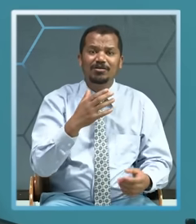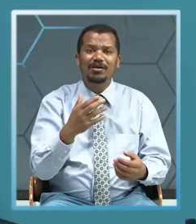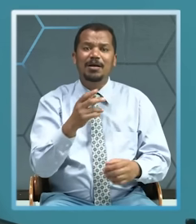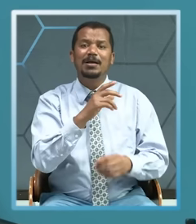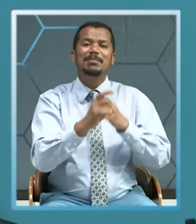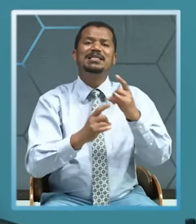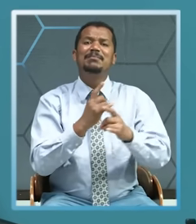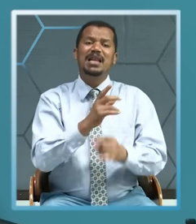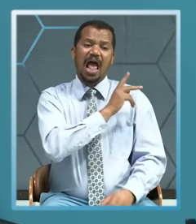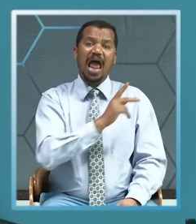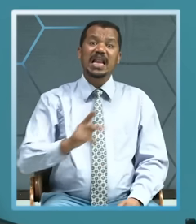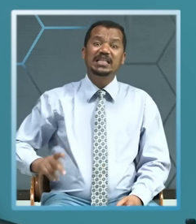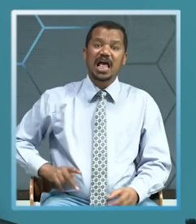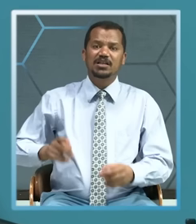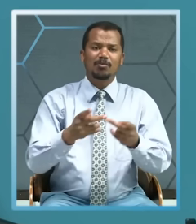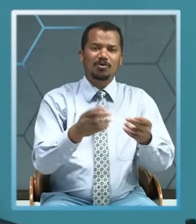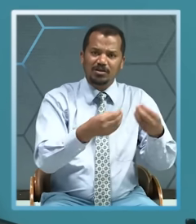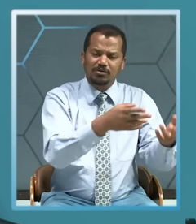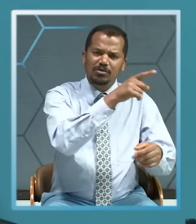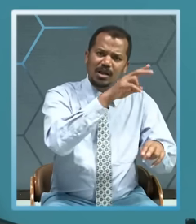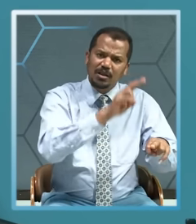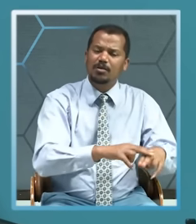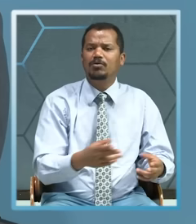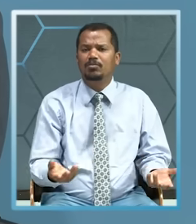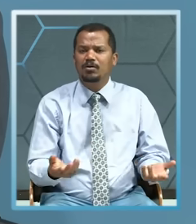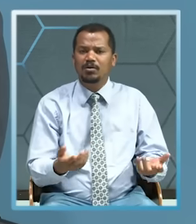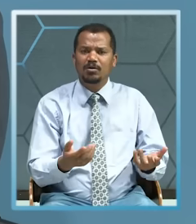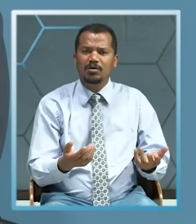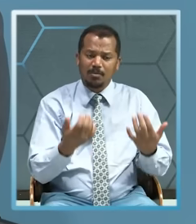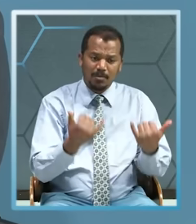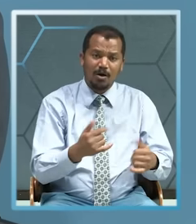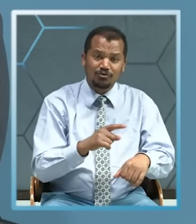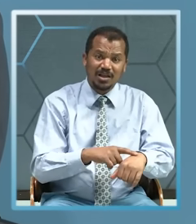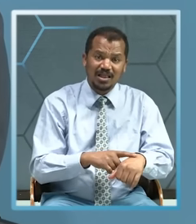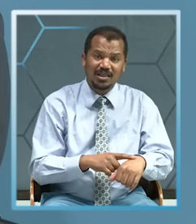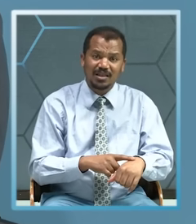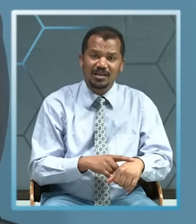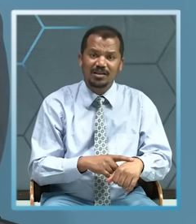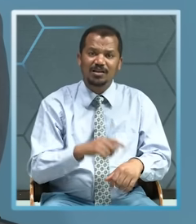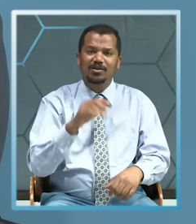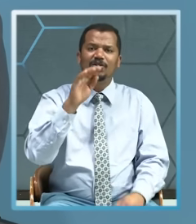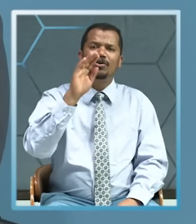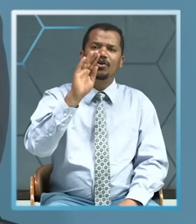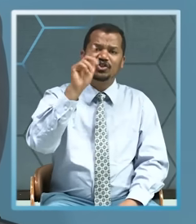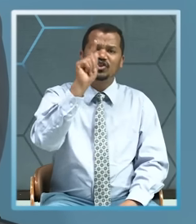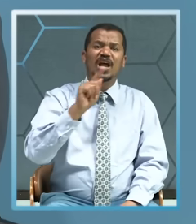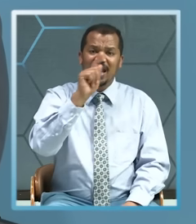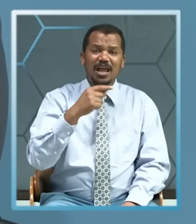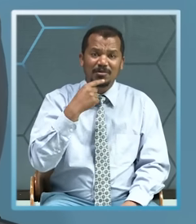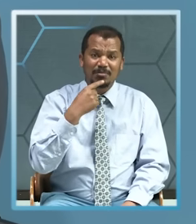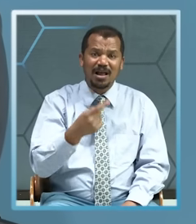አባትናቶቻችን ገና በዘበና ኃይለ ሥላሴ መሬት አቅንተው የተቀመጡበት ቦታ ነው። አሁን በአሁኑ ሰዓት ነክሸኔ